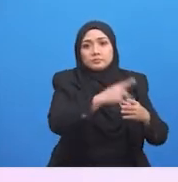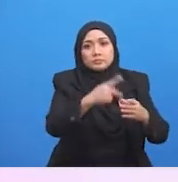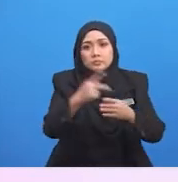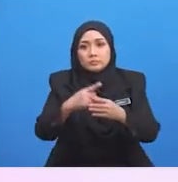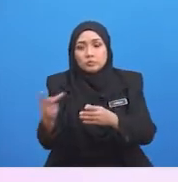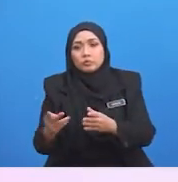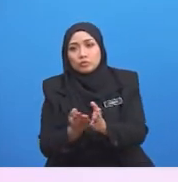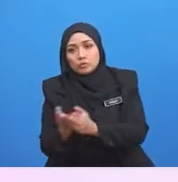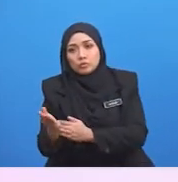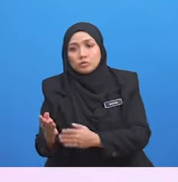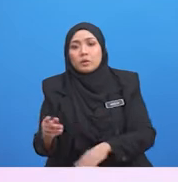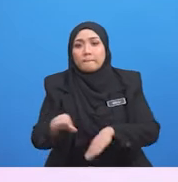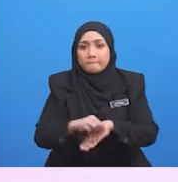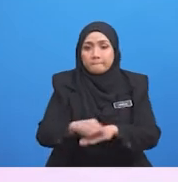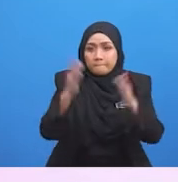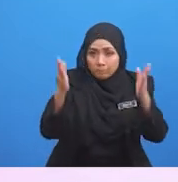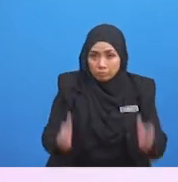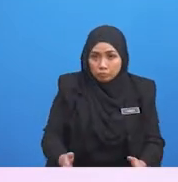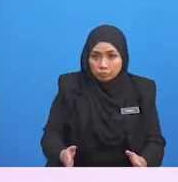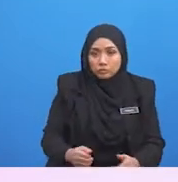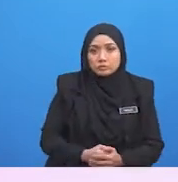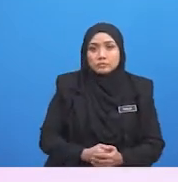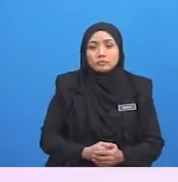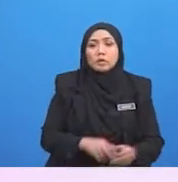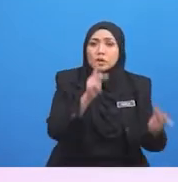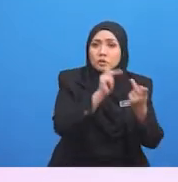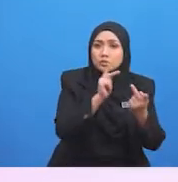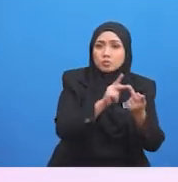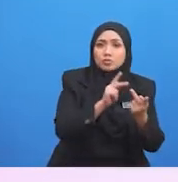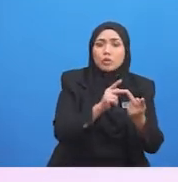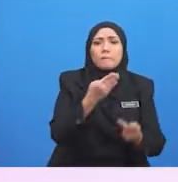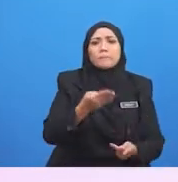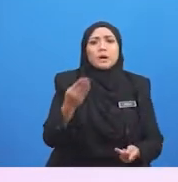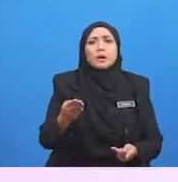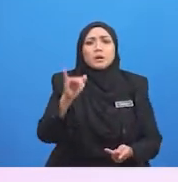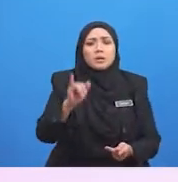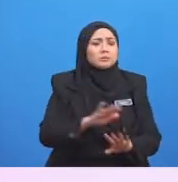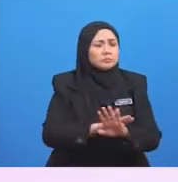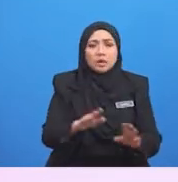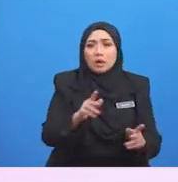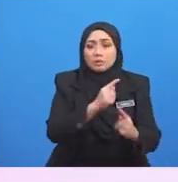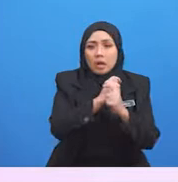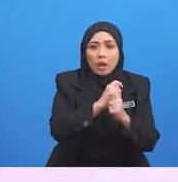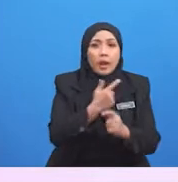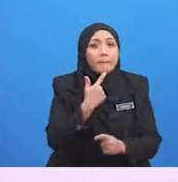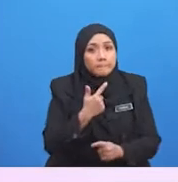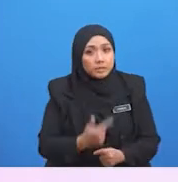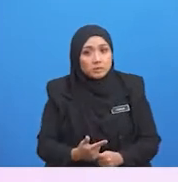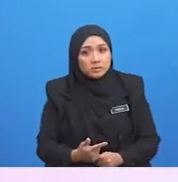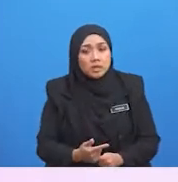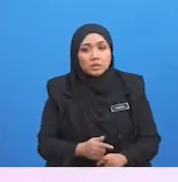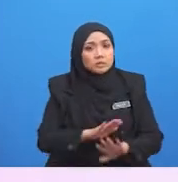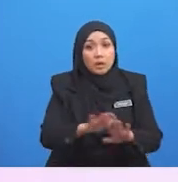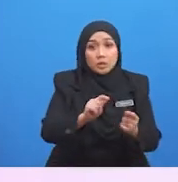kepada pengguna. Saluran agihan ini sesuai untuk barang yang tidak tahan lama dan lokasi pengeluar tidaklah begitu